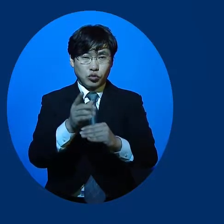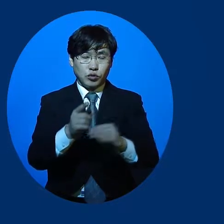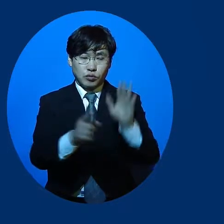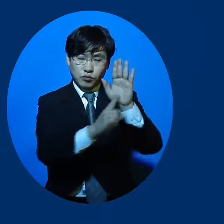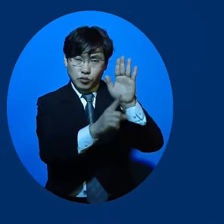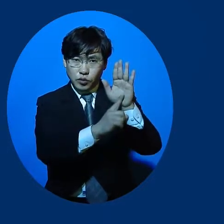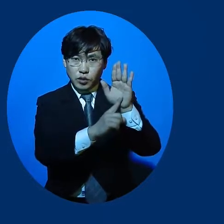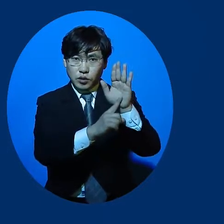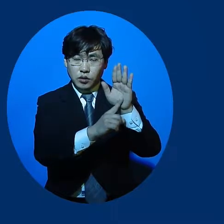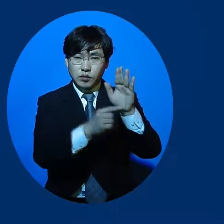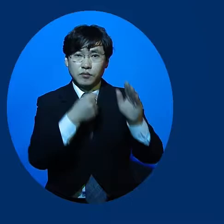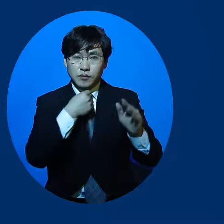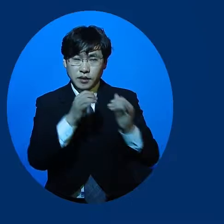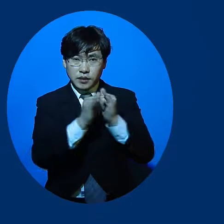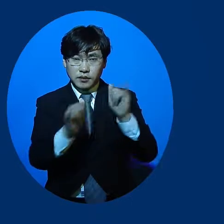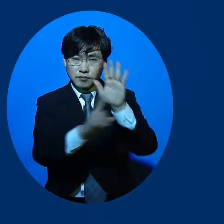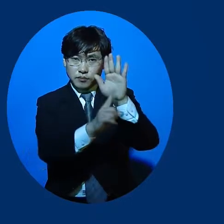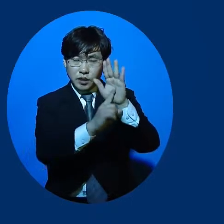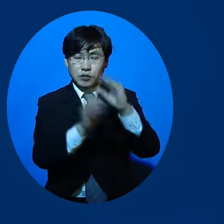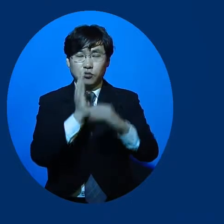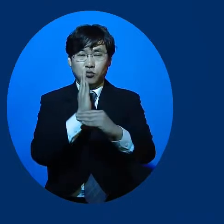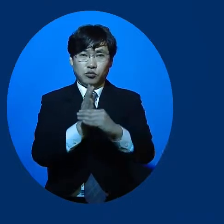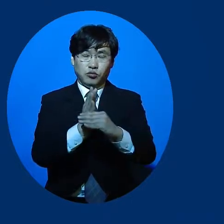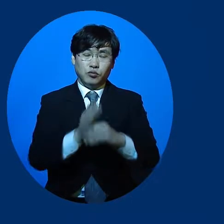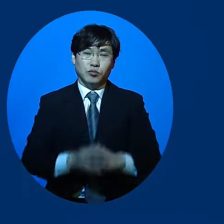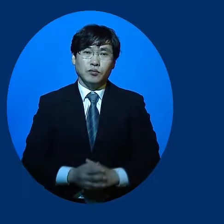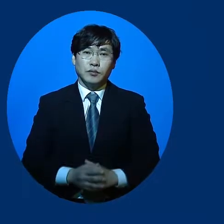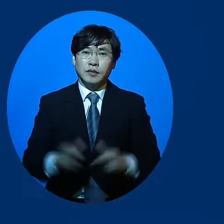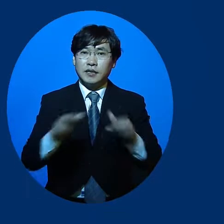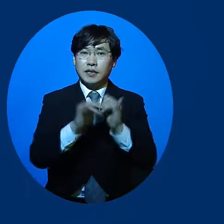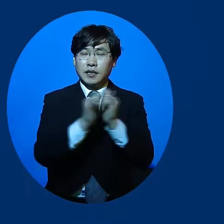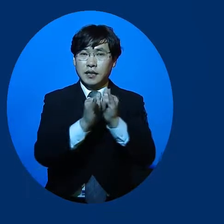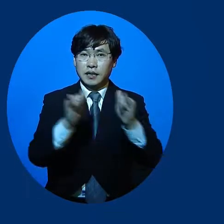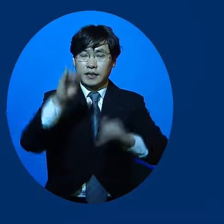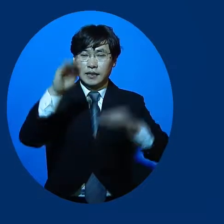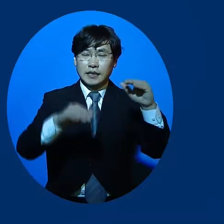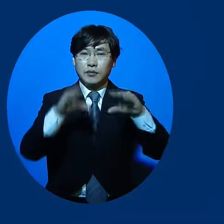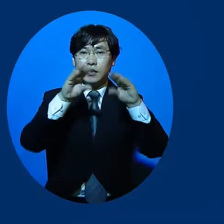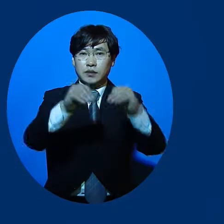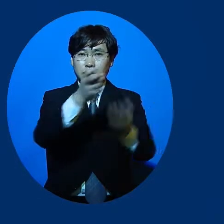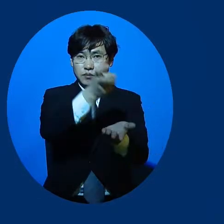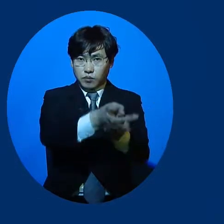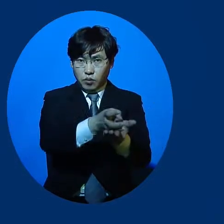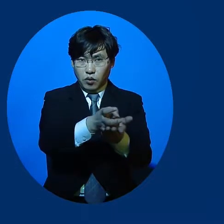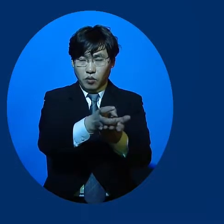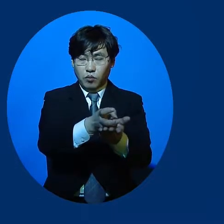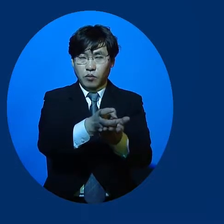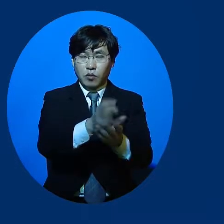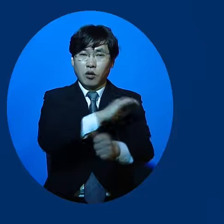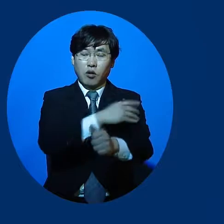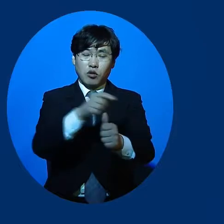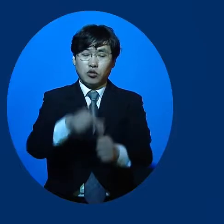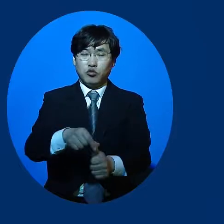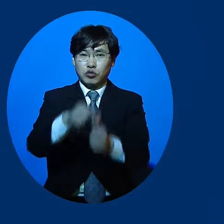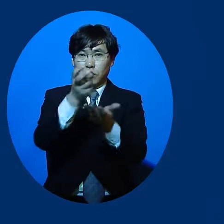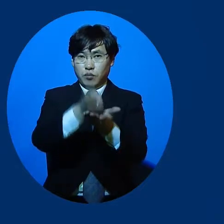발굴을 하고 있습니다. 이는 장애인 차별 금지 및 권리 구제 등에 관한